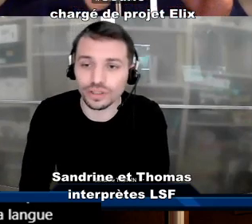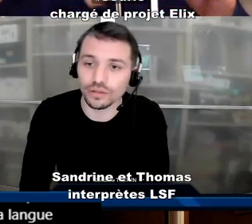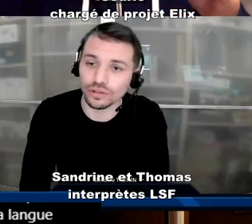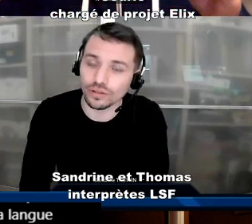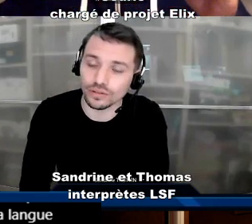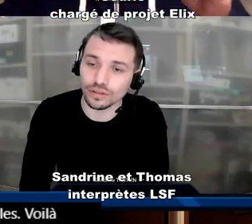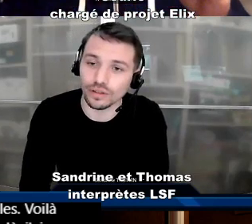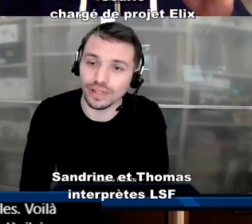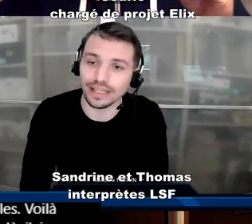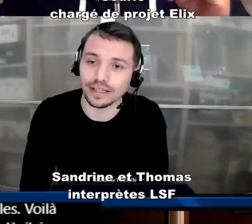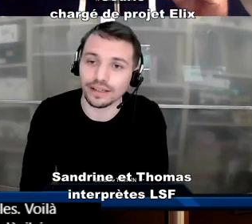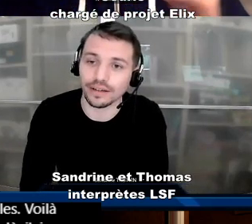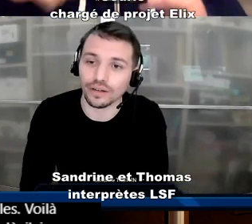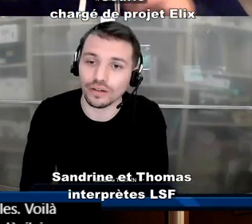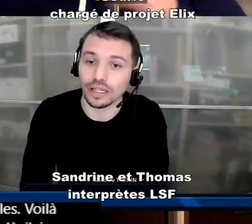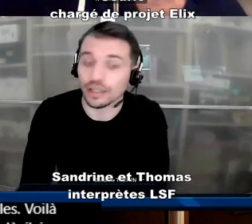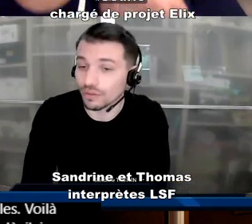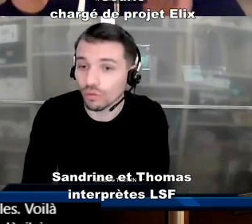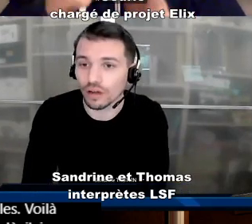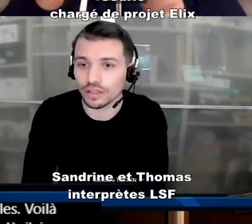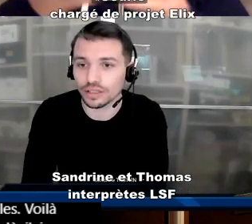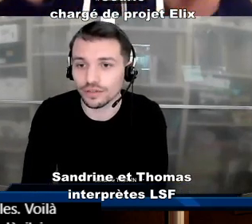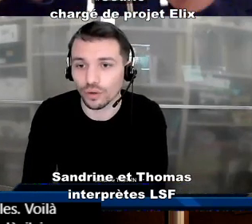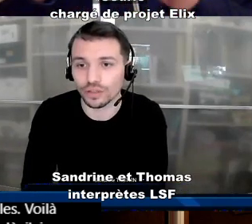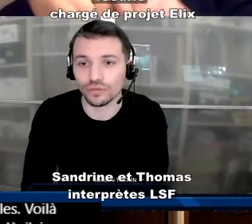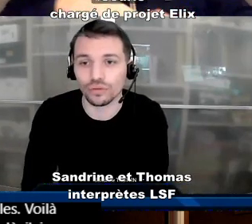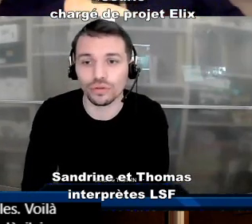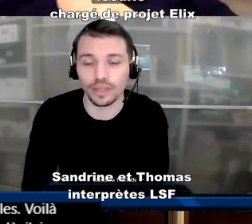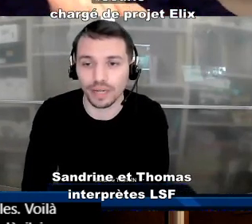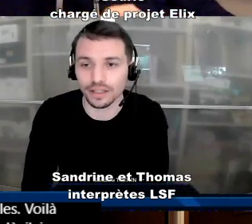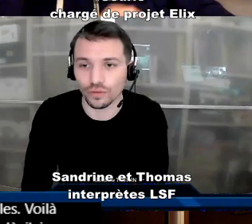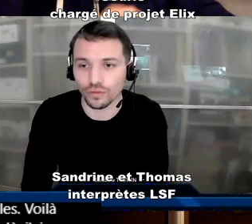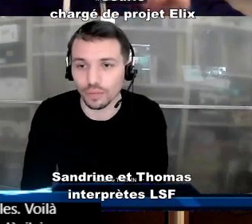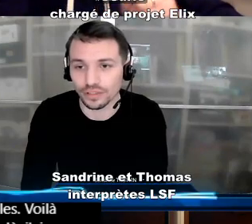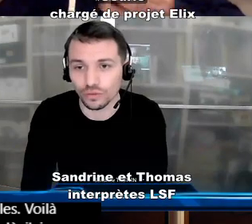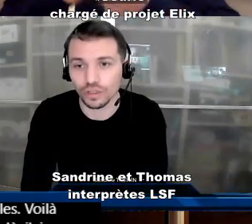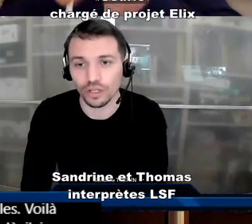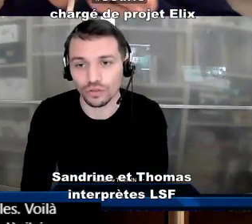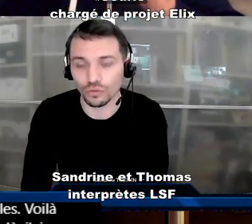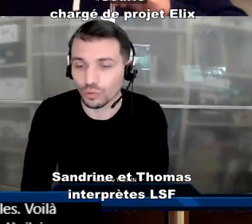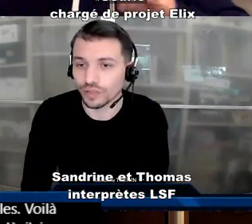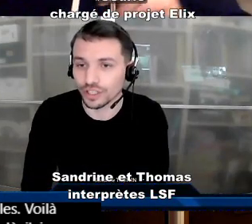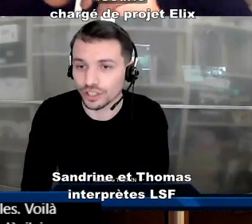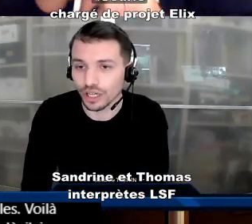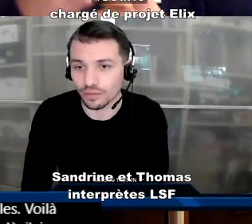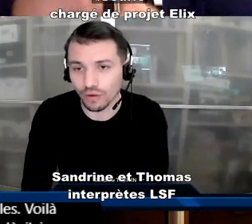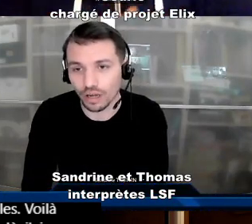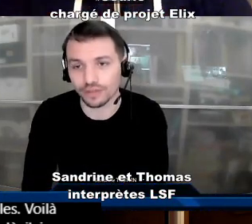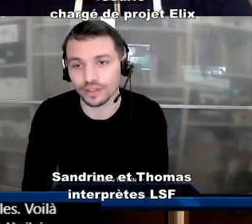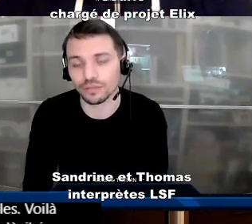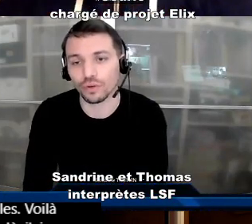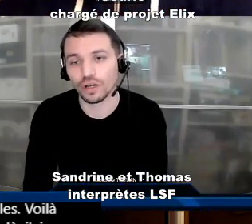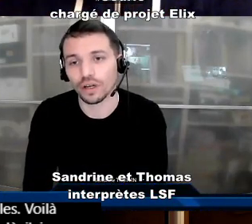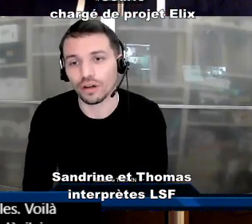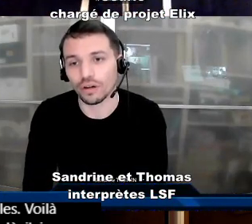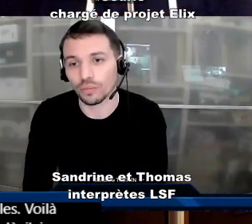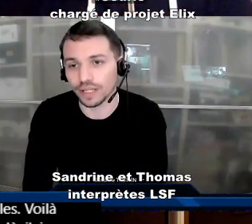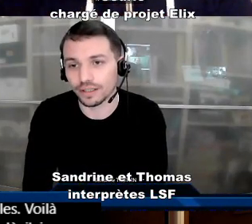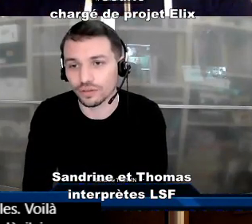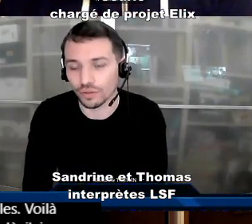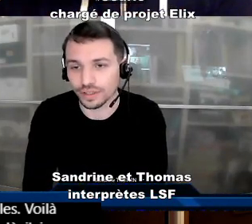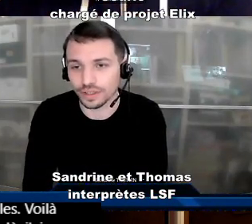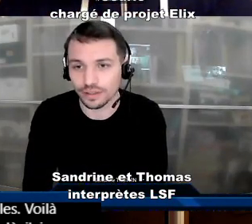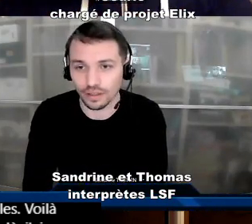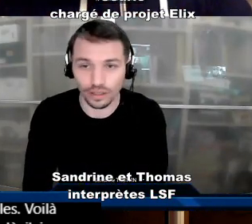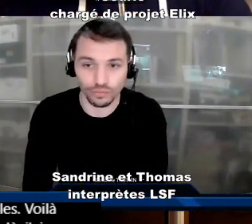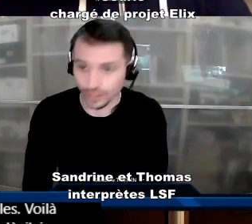On voit hein, sur le site de Sens les niveaux, hein, les différents niveaux, les plannings de formation. Donc, vous pouvez déjà aller voir effectivement le